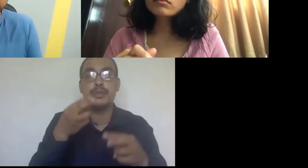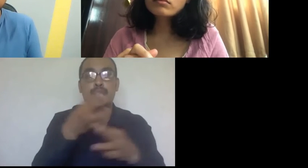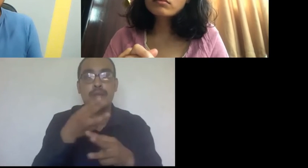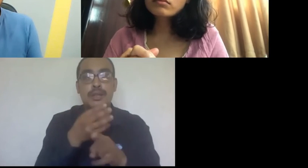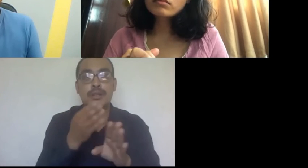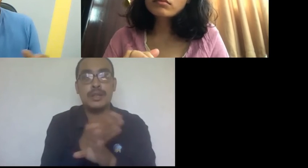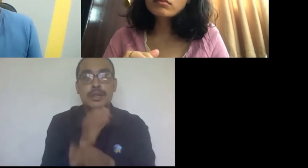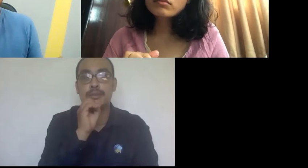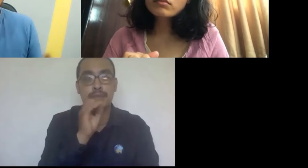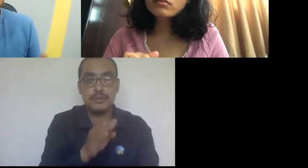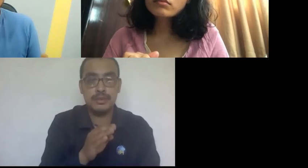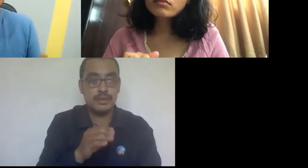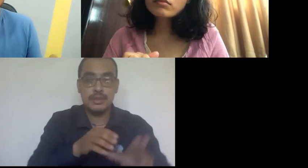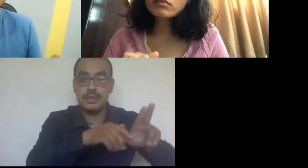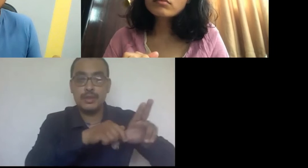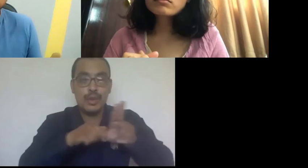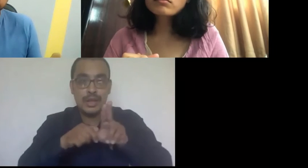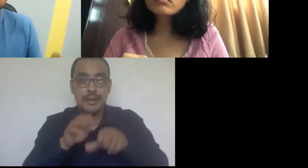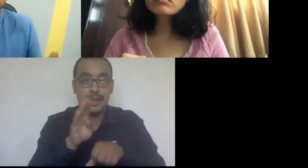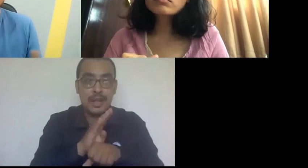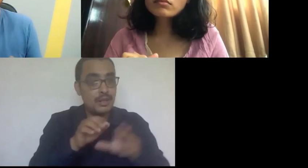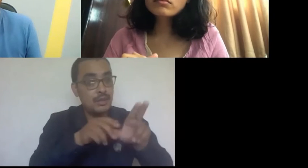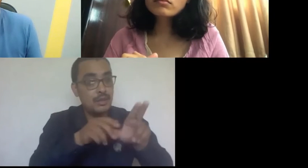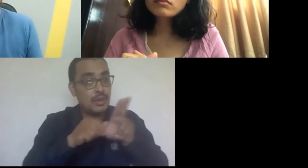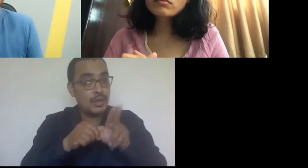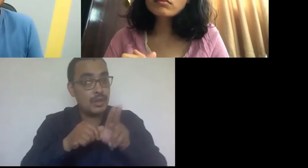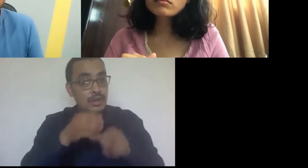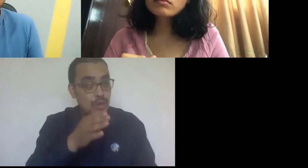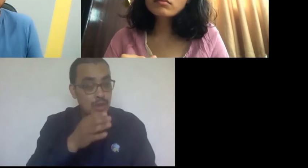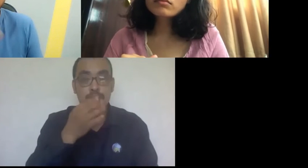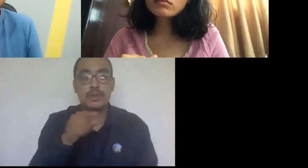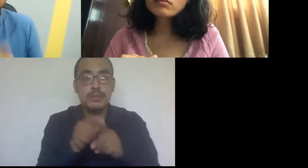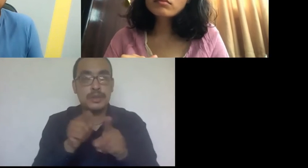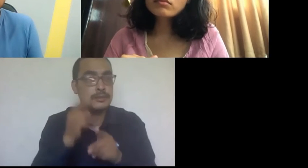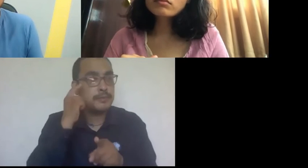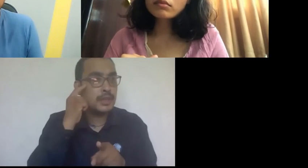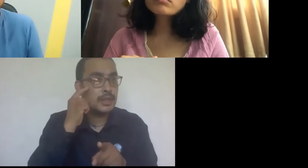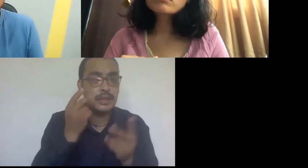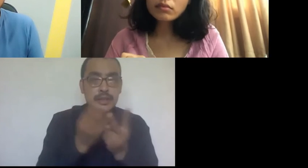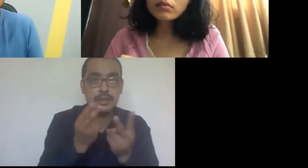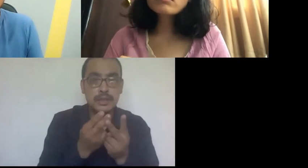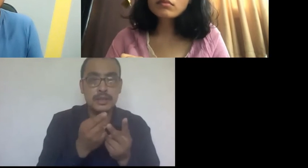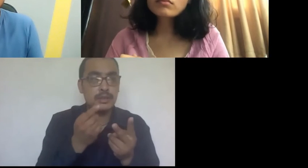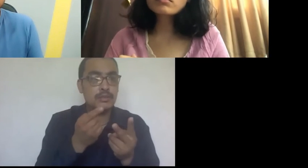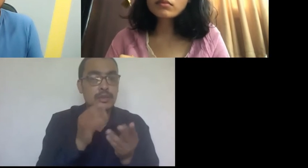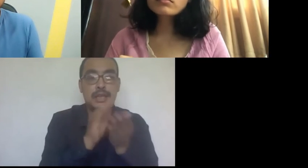तपाईँले भन्नुभयो कि रक्त तान्दाखेरिको रक्त तान्नु हुन्छ हुँदैन भन्ने धारणा राख्ने त ब्ल्याक एन्ड व्हाइट राख्ने मान्छेहरू मात्रै हुँदैन